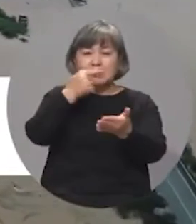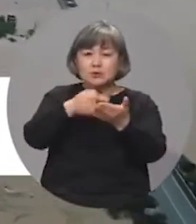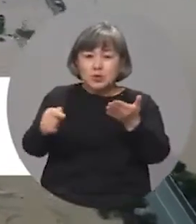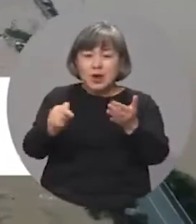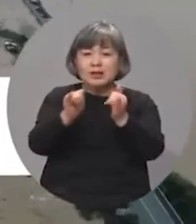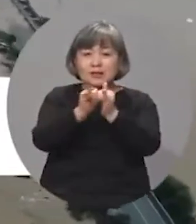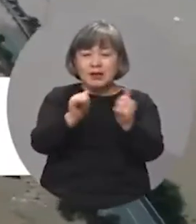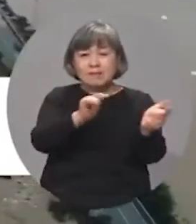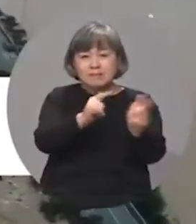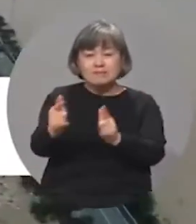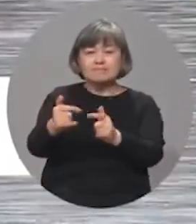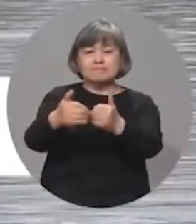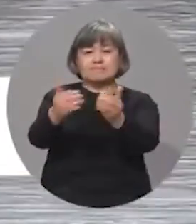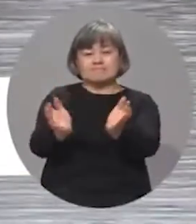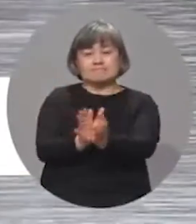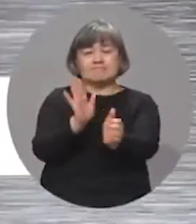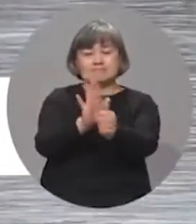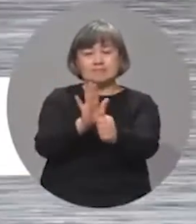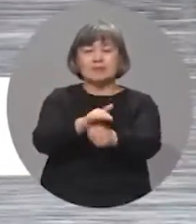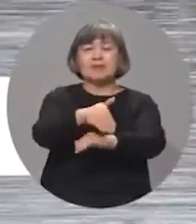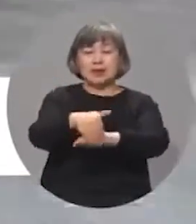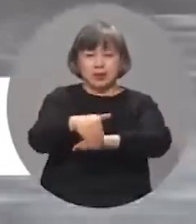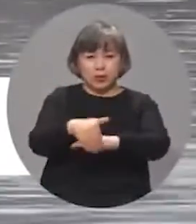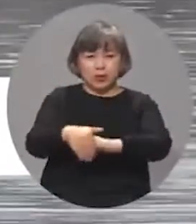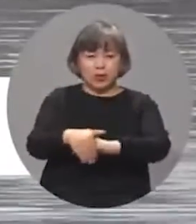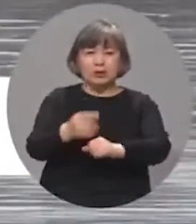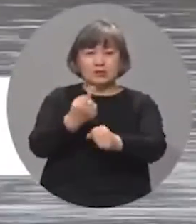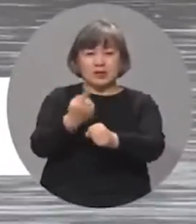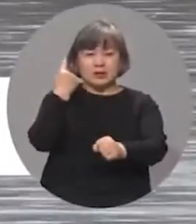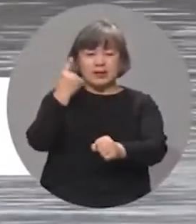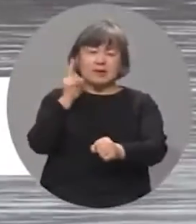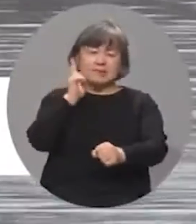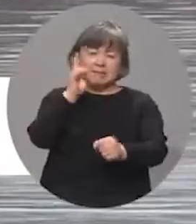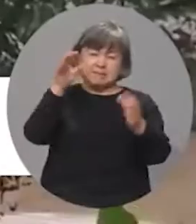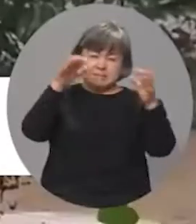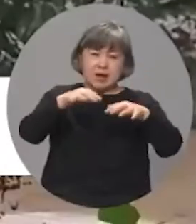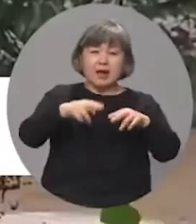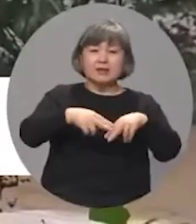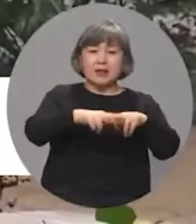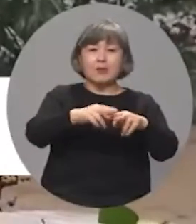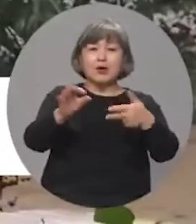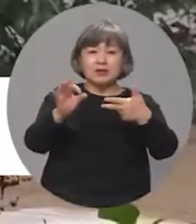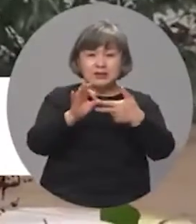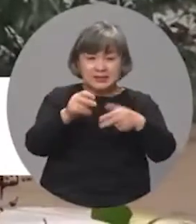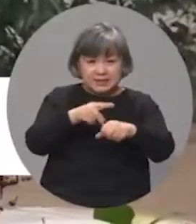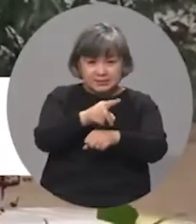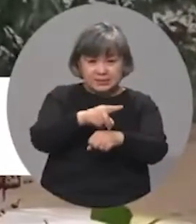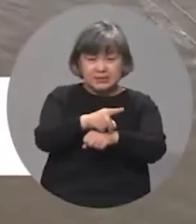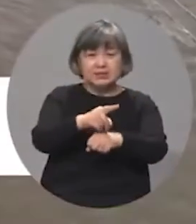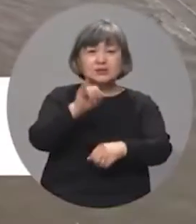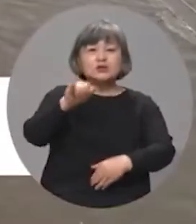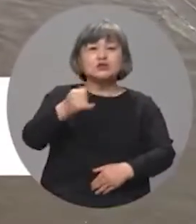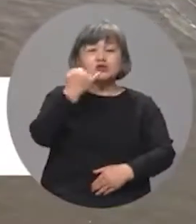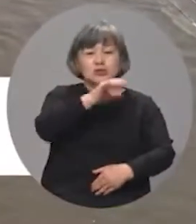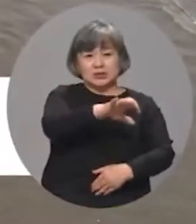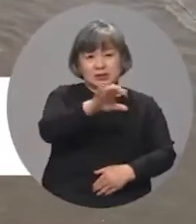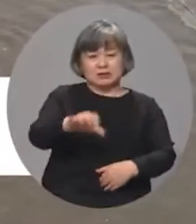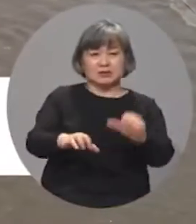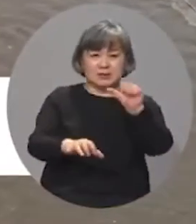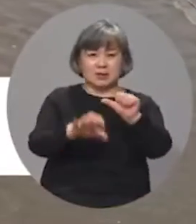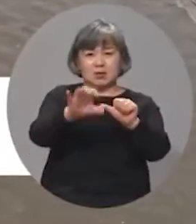등으로 대응 전단 팀을 구성하기로 했습니다 시간의 집중호우로 남원과 임실 순창 등 5개 시 군에서